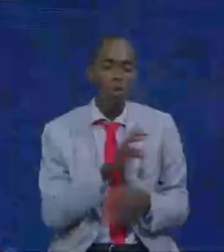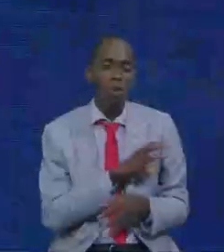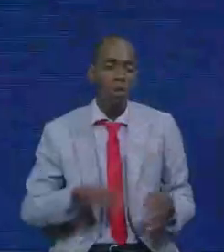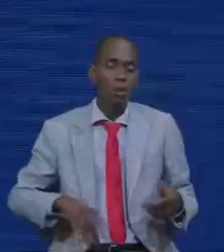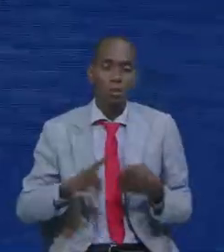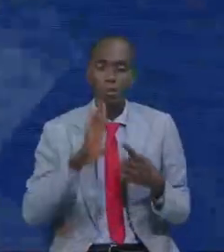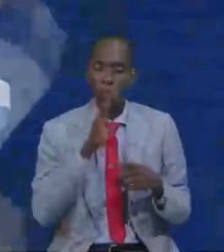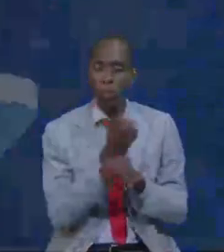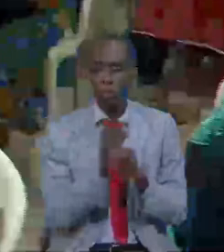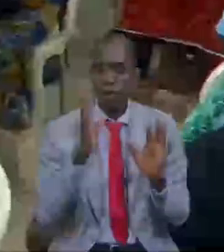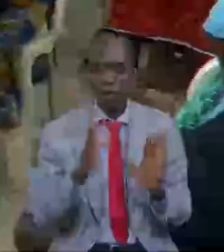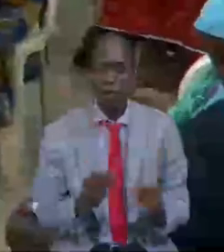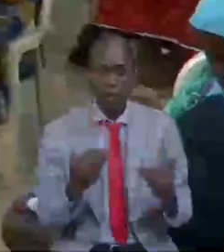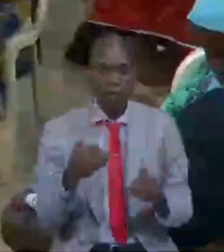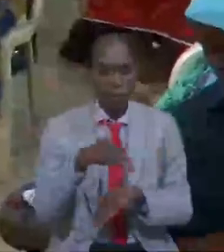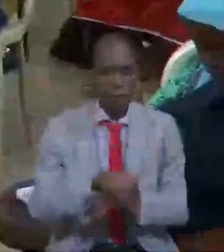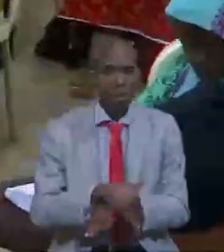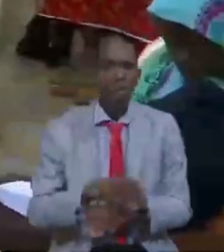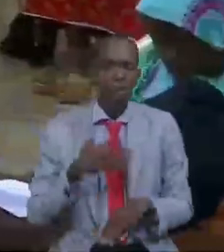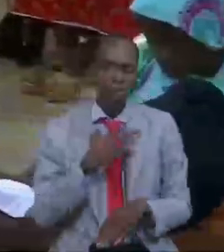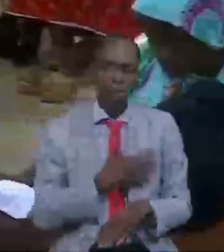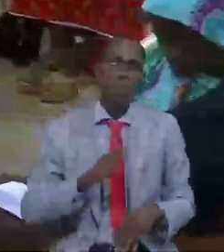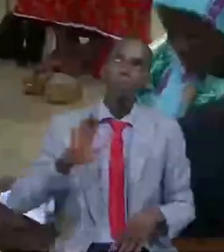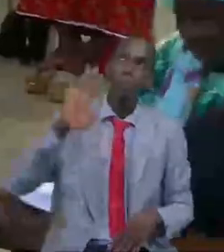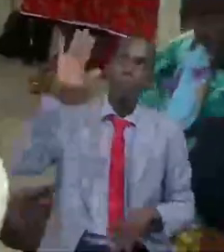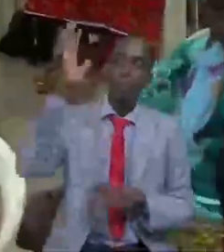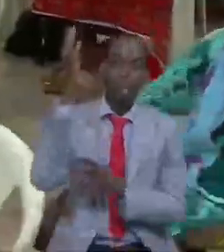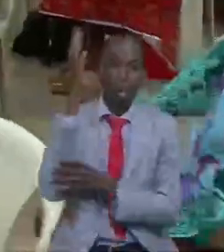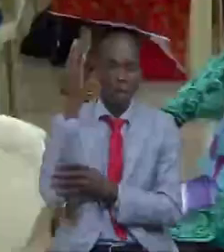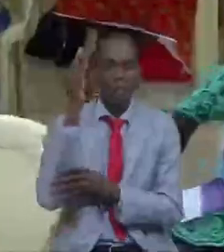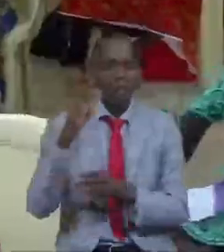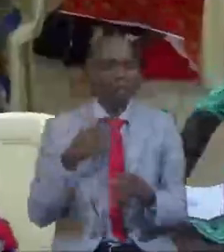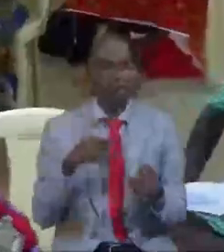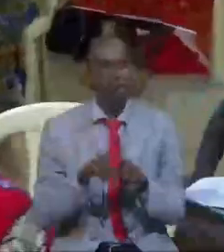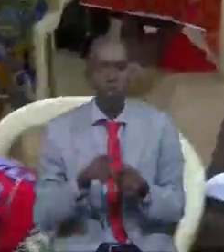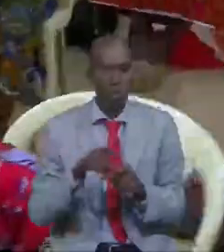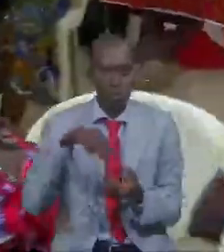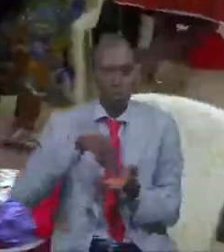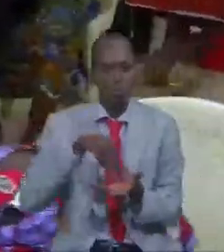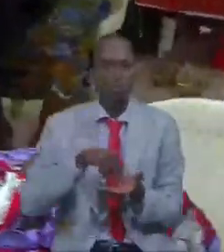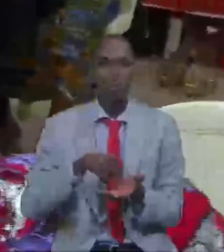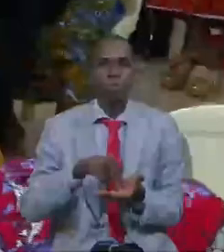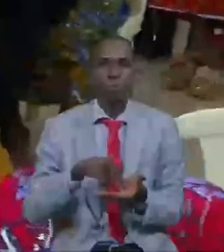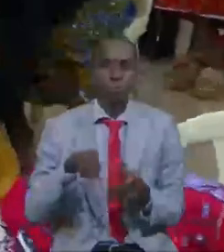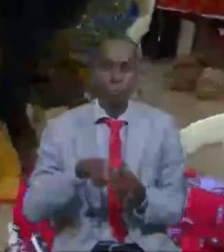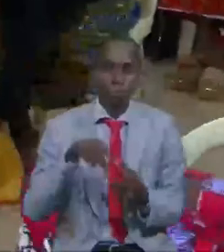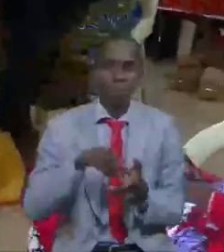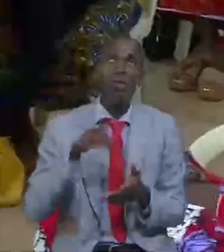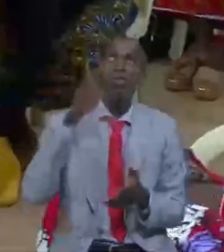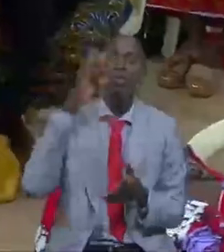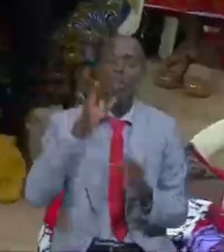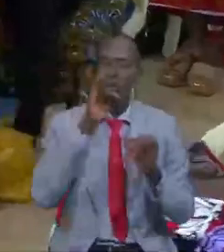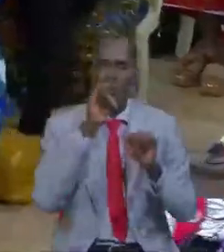N'importe où tu es. Lève simplement la main et lève-toi. Lève-toi là où tu es. Que Dieu te bénisse là-bas. Que Dieu